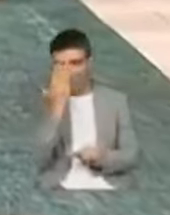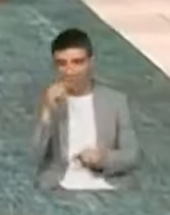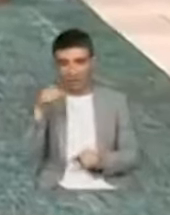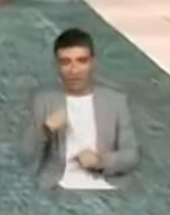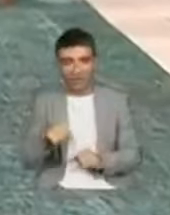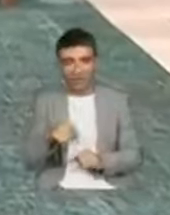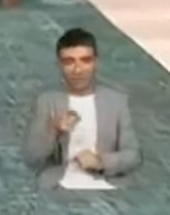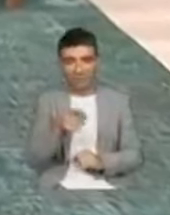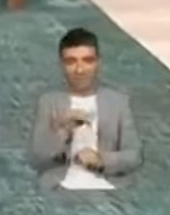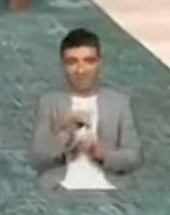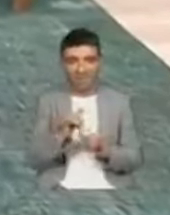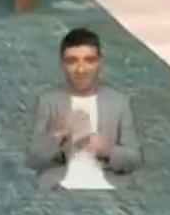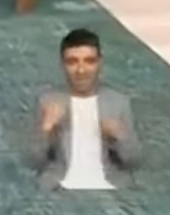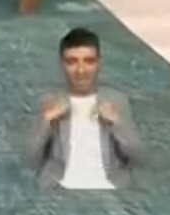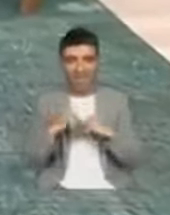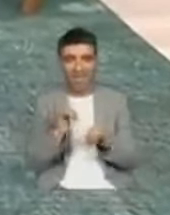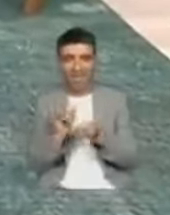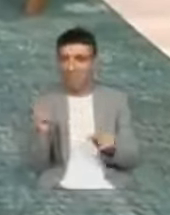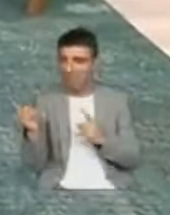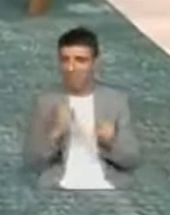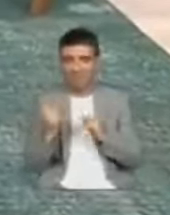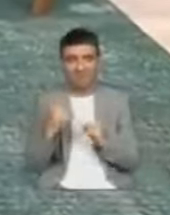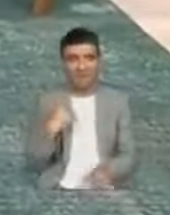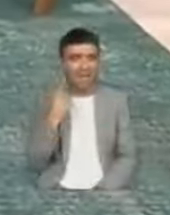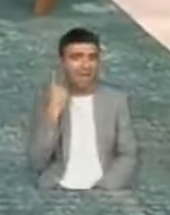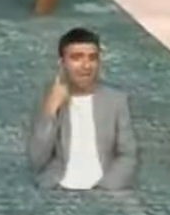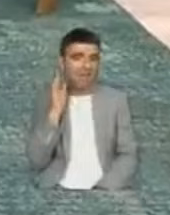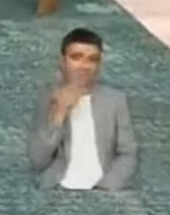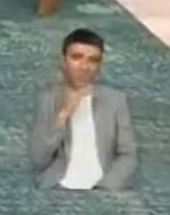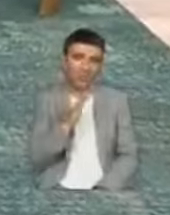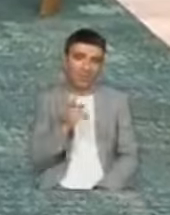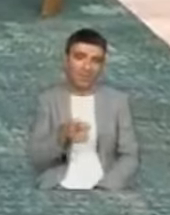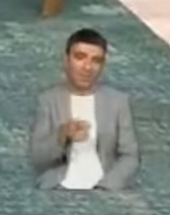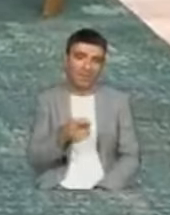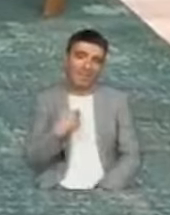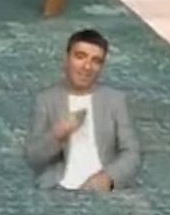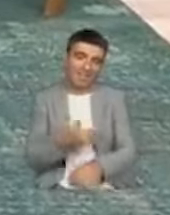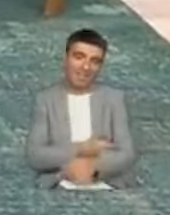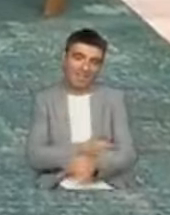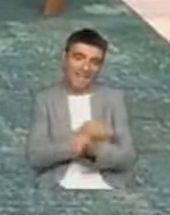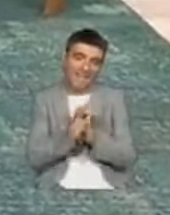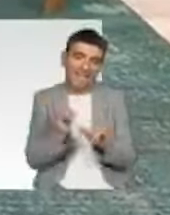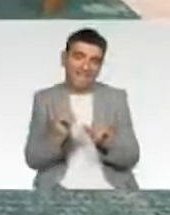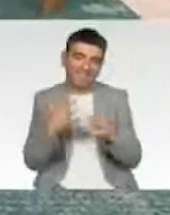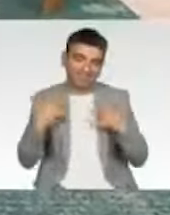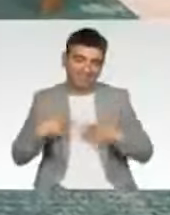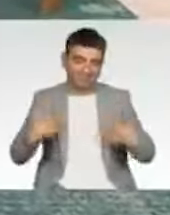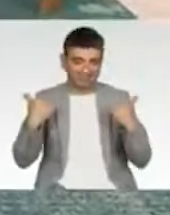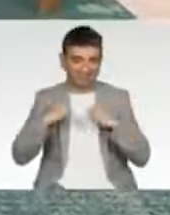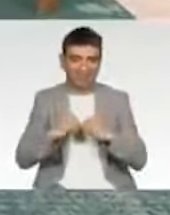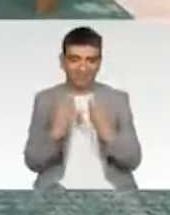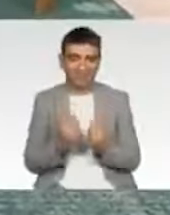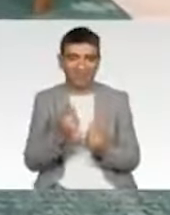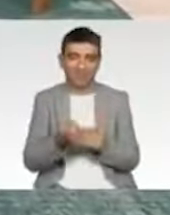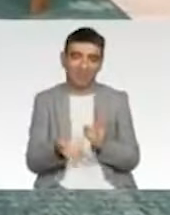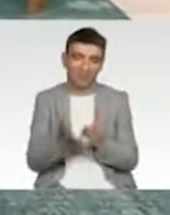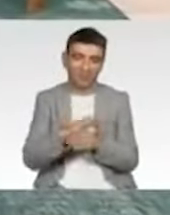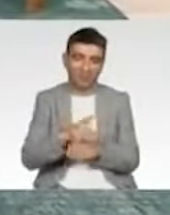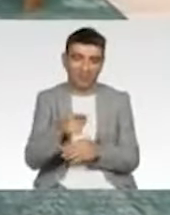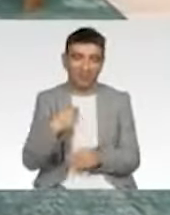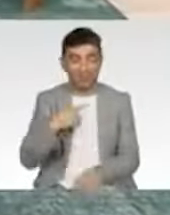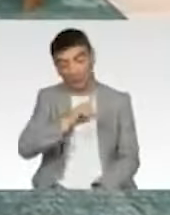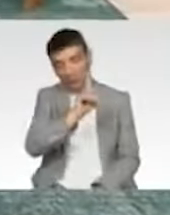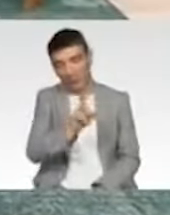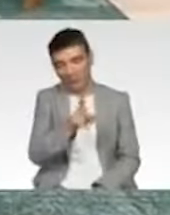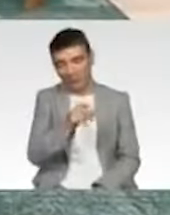şimdi. Vallahi birbirimizden haberimiz yok. Yapacak bir şey yok. Hocam hemşeriyiz ya. Evet, herhalde aynı şeyleri hissediyoruz o yüzden. Bir sonrakinde soracağım